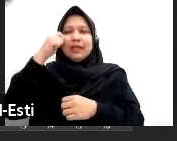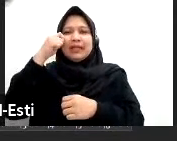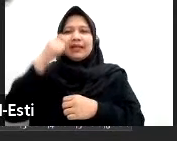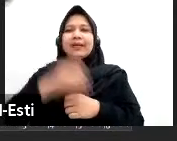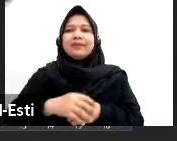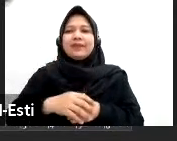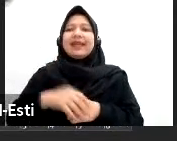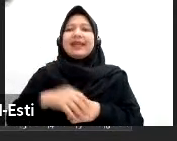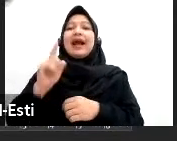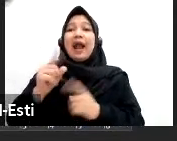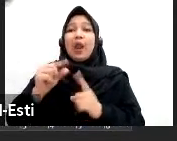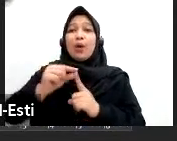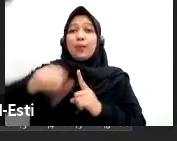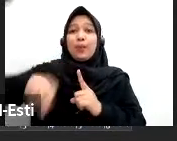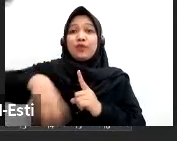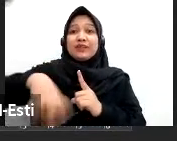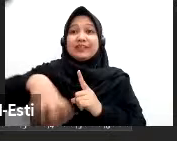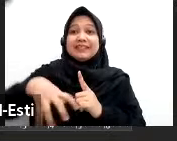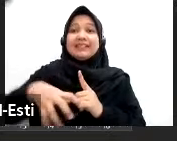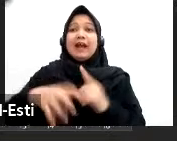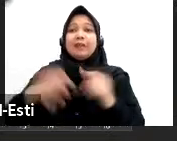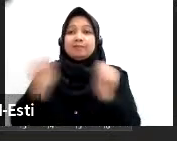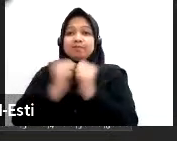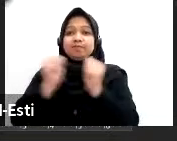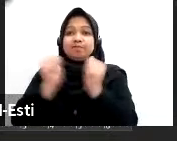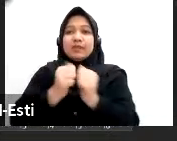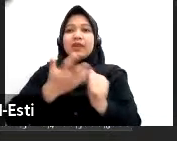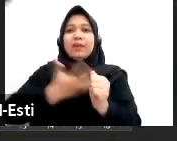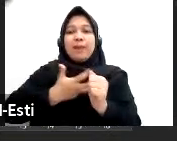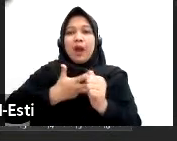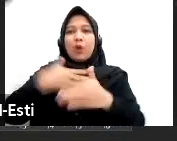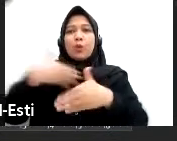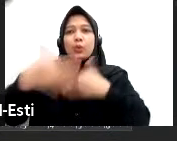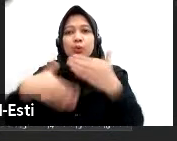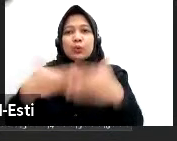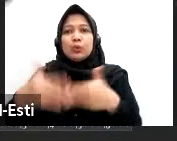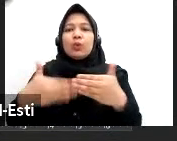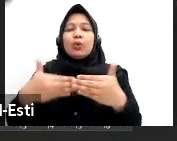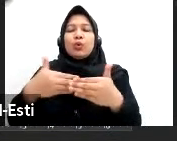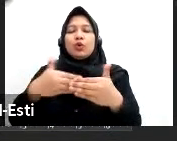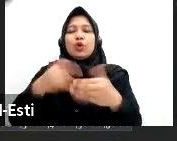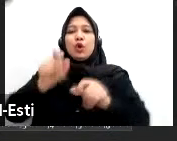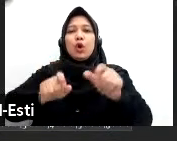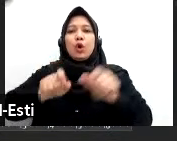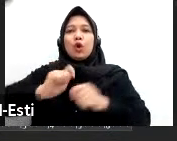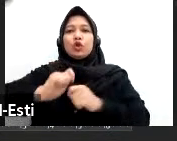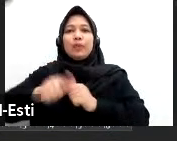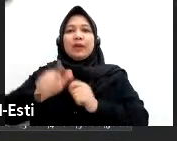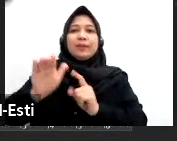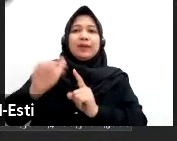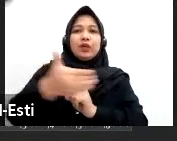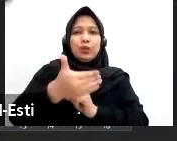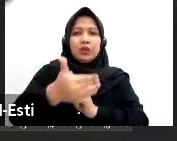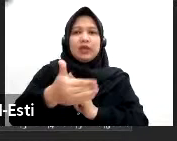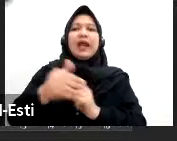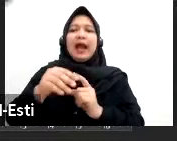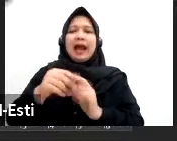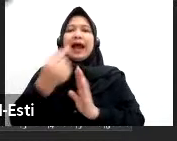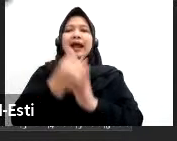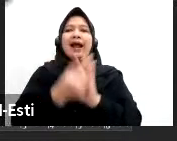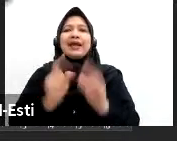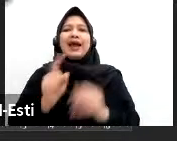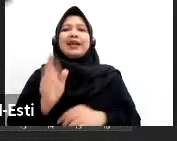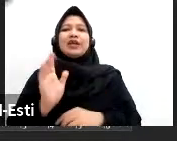provinsinya memang komit untuk melaksanakan tujuan konsumen akan mendapatkan anggaran yang cukup yang